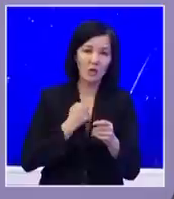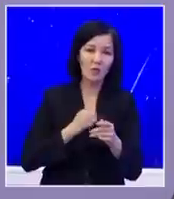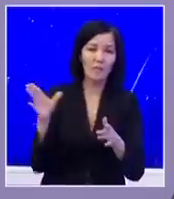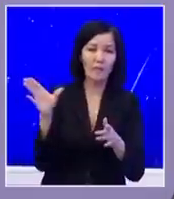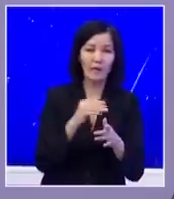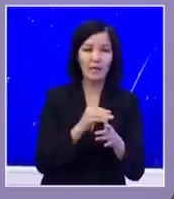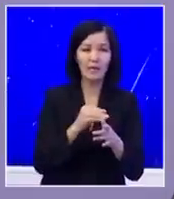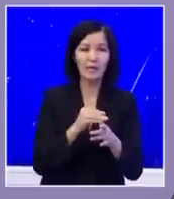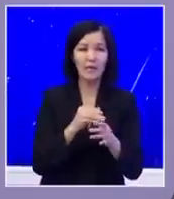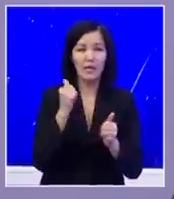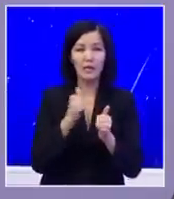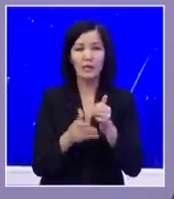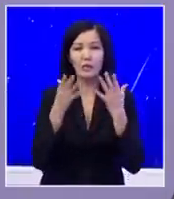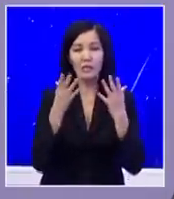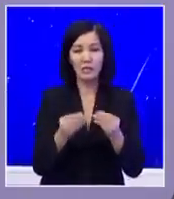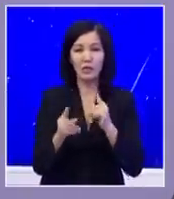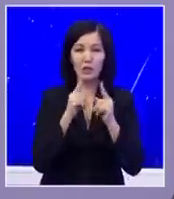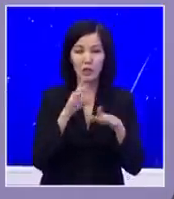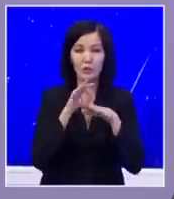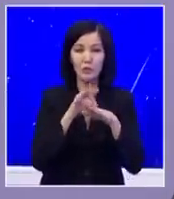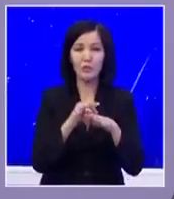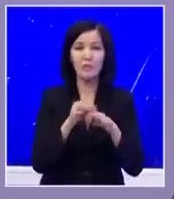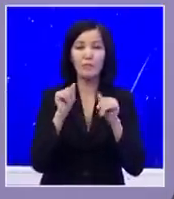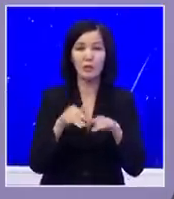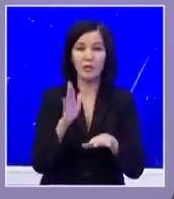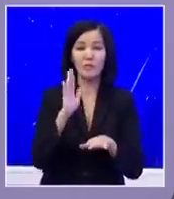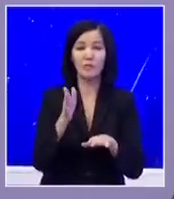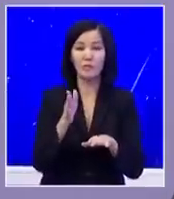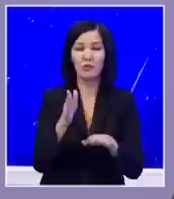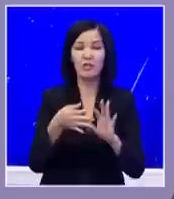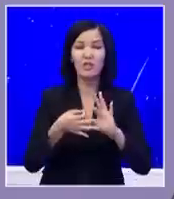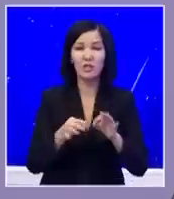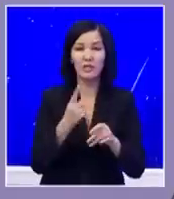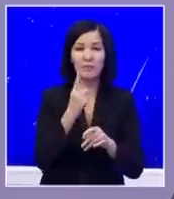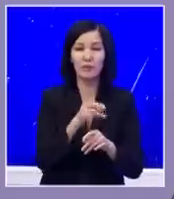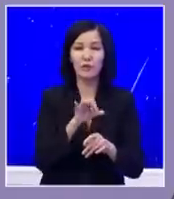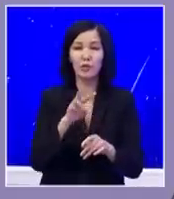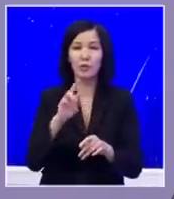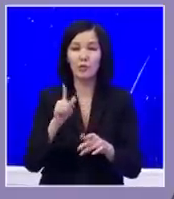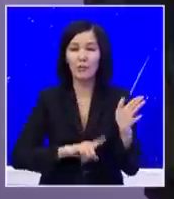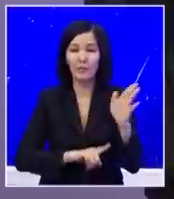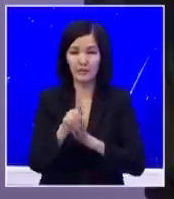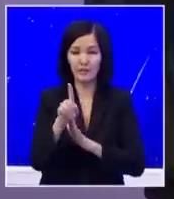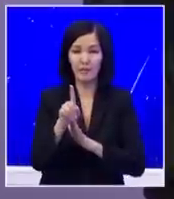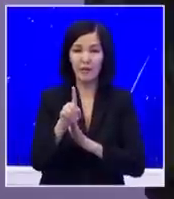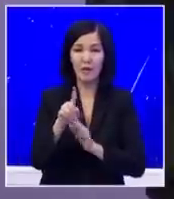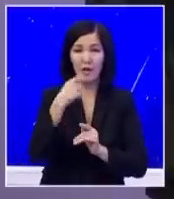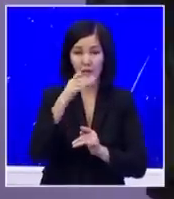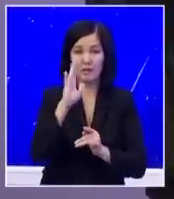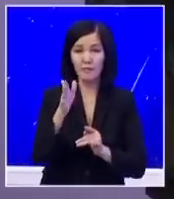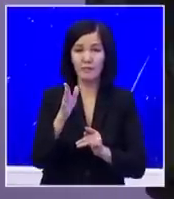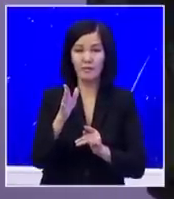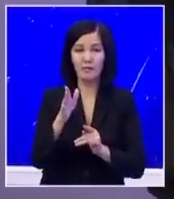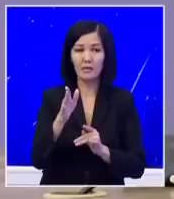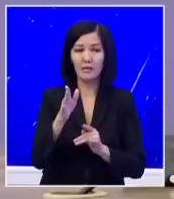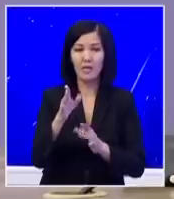все. Мы каждый день заседаем, и вот это решение мы примем окончательно с 1 июня, и мы скажем. Сейчас у нас вот так резко